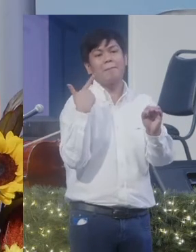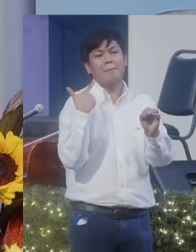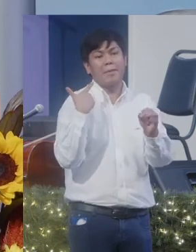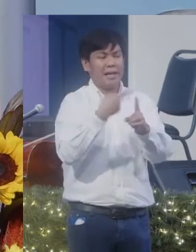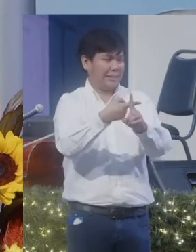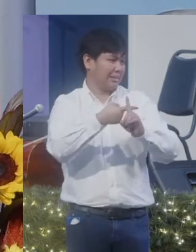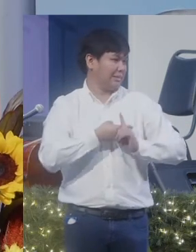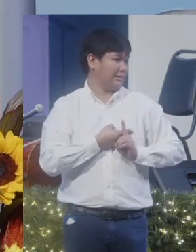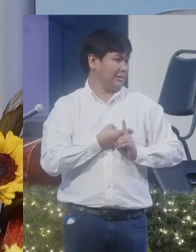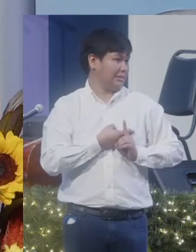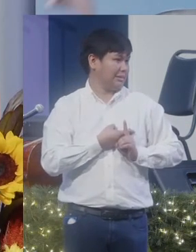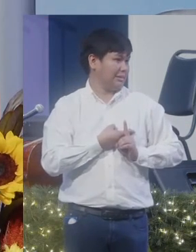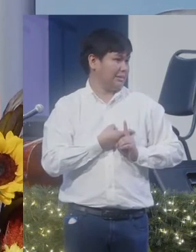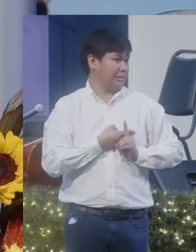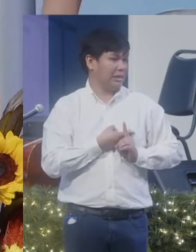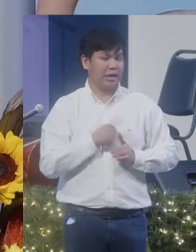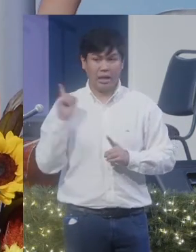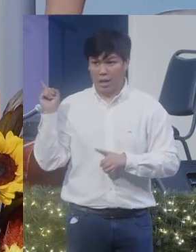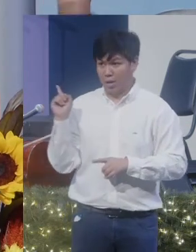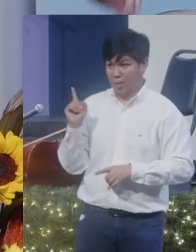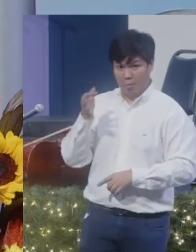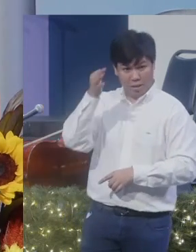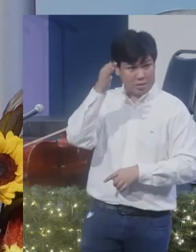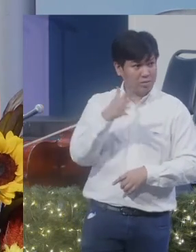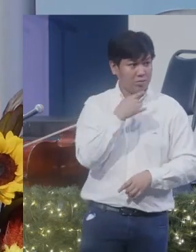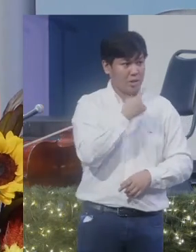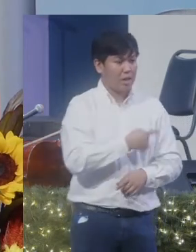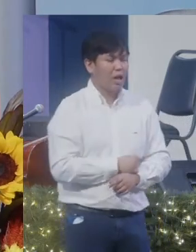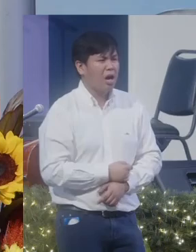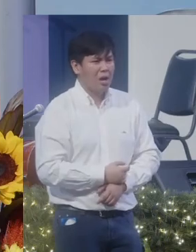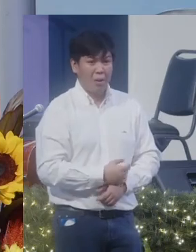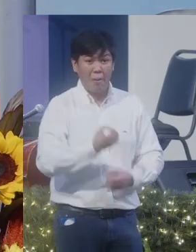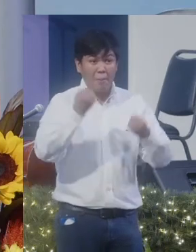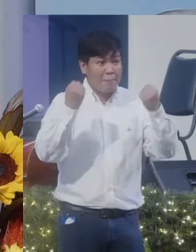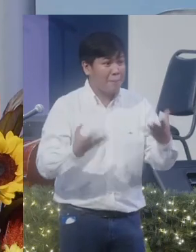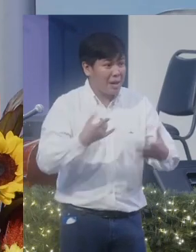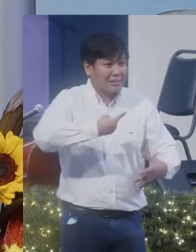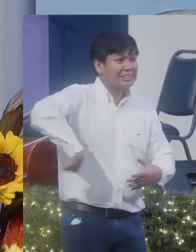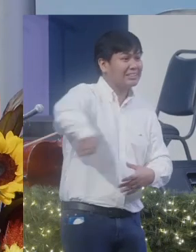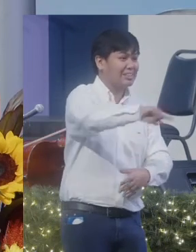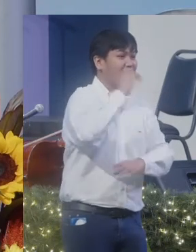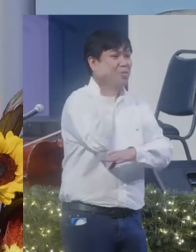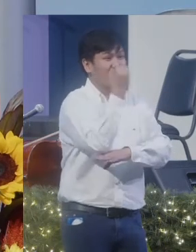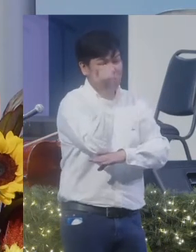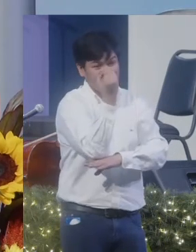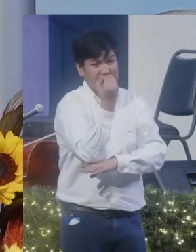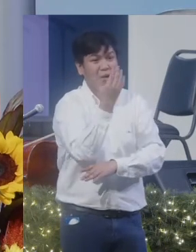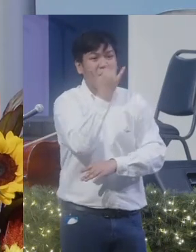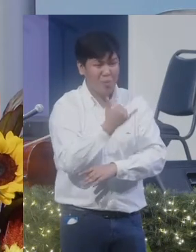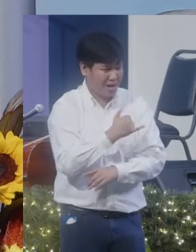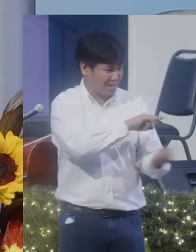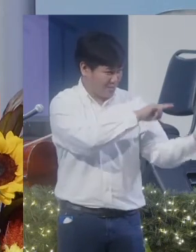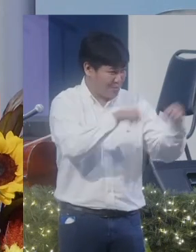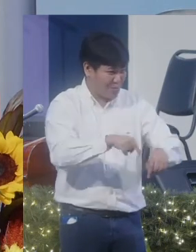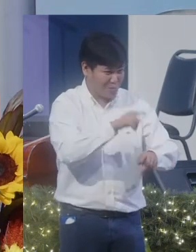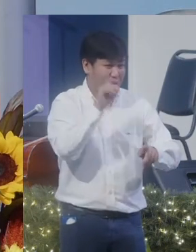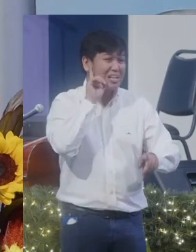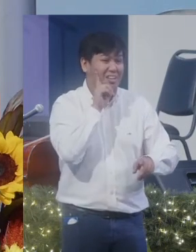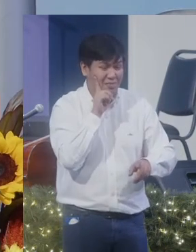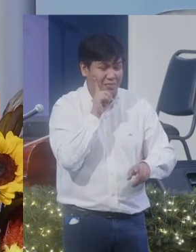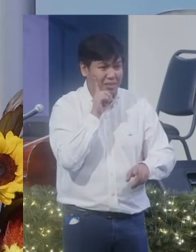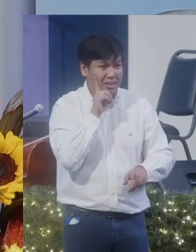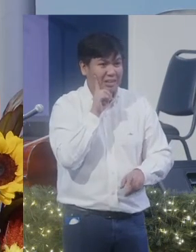Pastor, paano mo alam na dito sa Ortigas Center marami? Kasi nilagay tayo dito ng Panginoon. Hindi